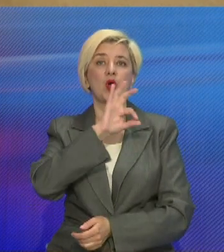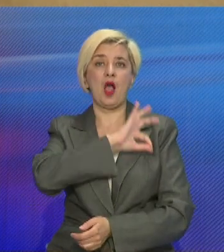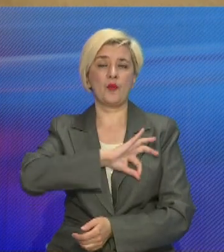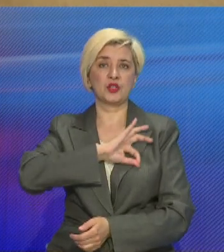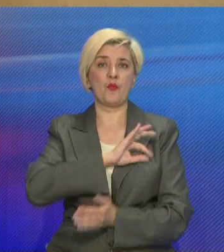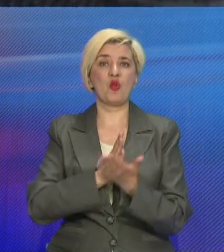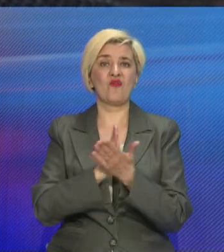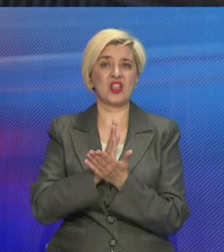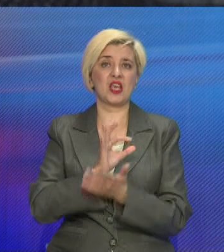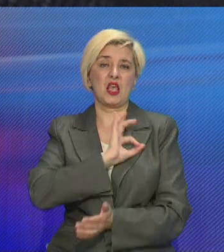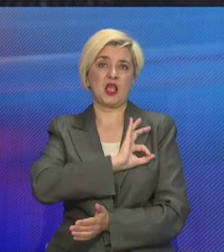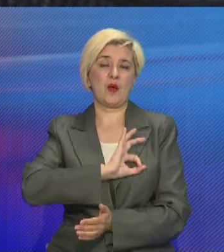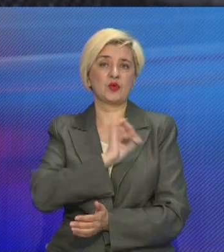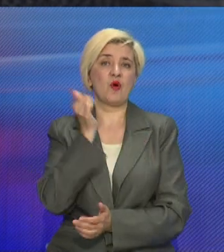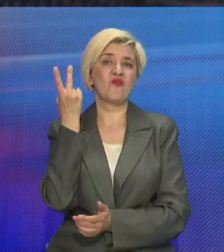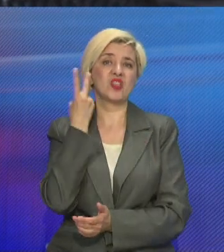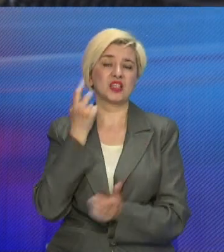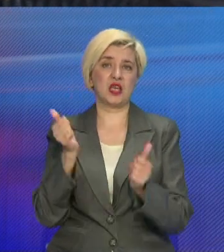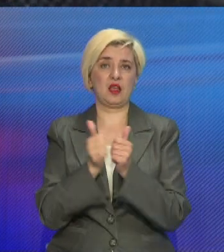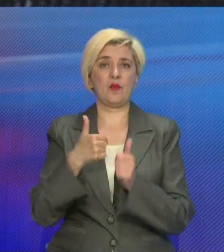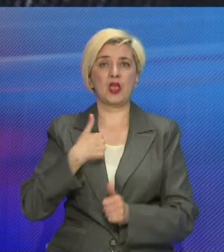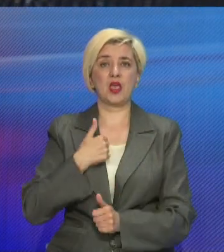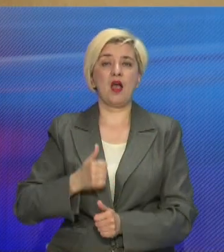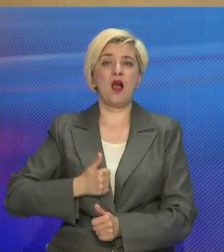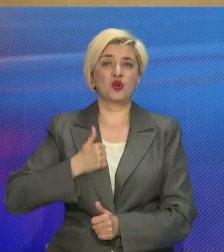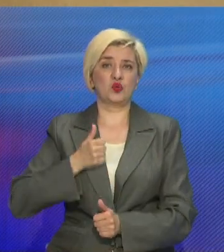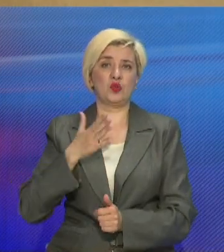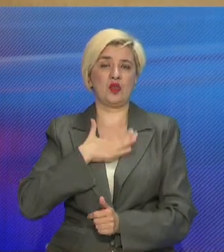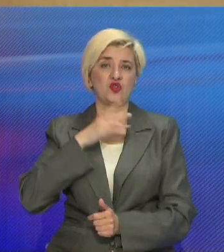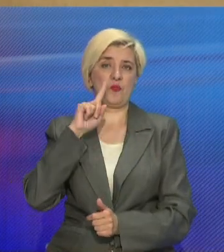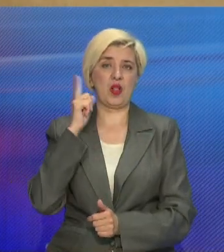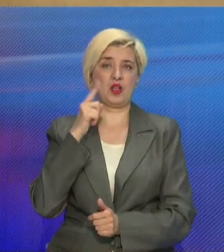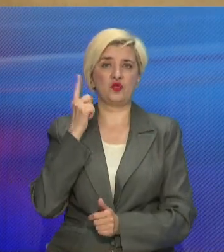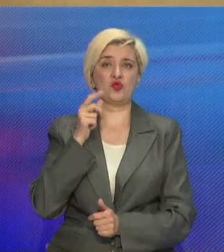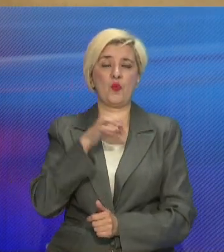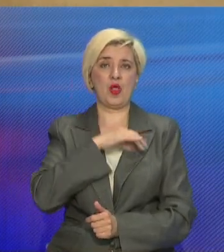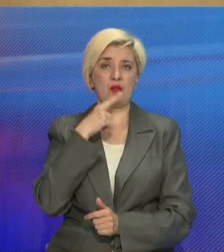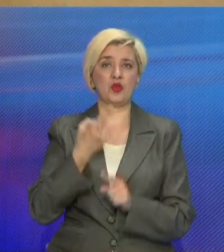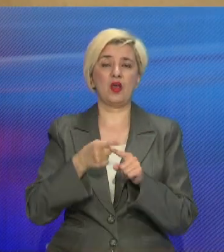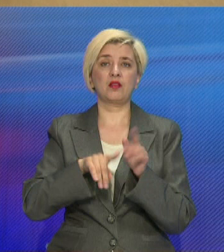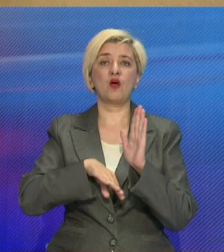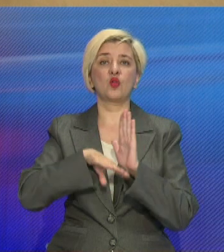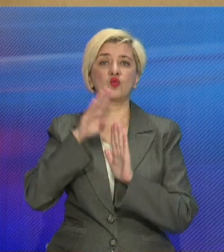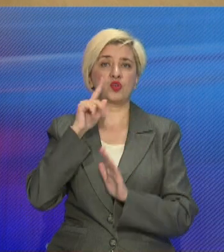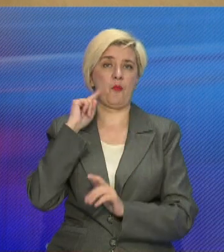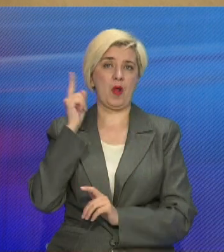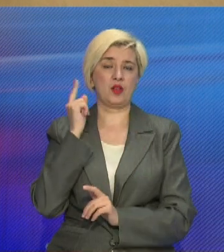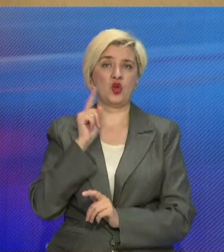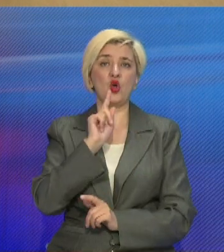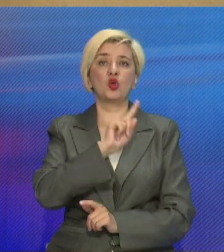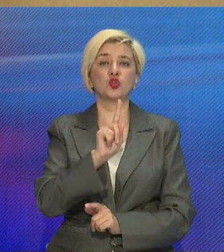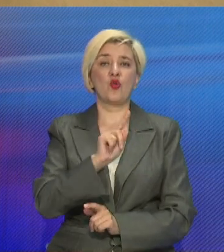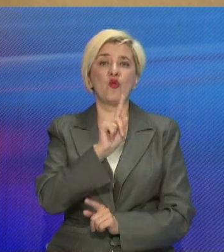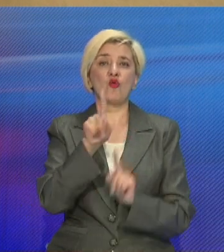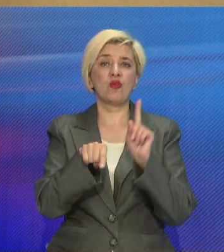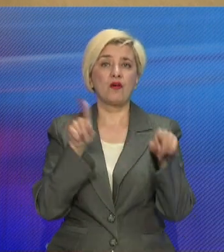комсомола всегда рядом. Я горжусь нашей молодежью белорусской. Это лучшая молодежь. То, что некоторые хотят